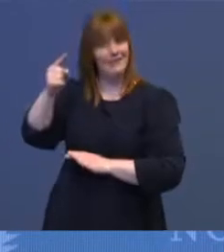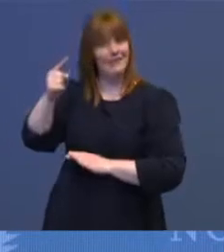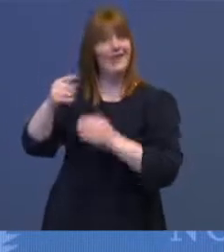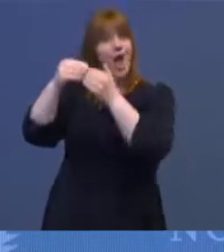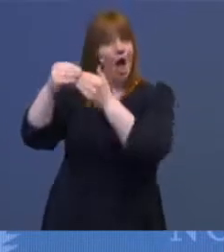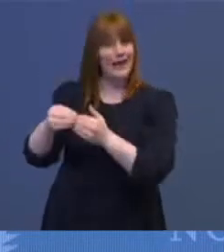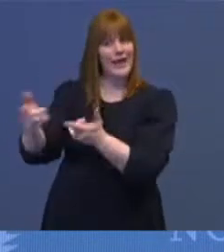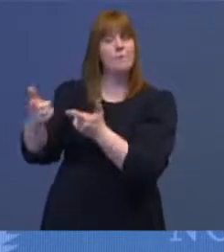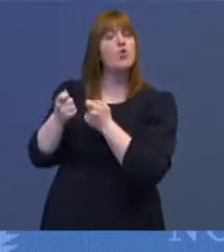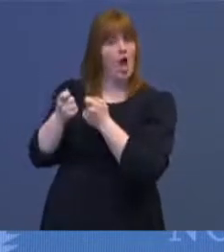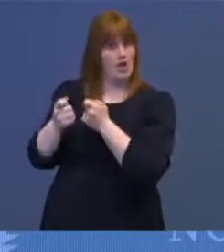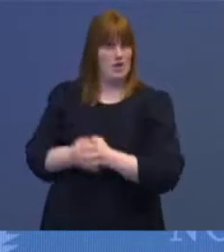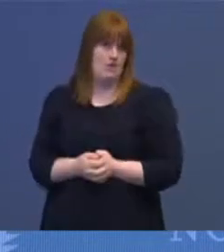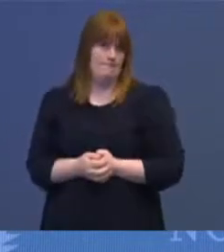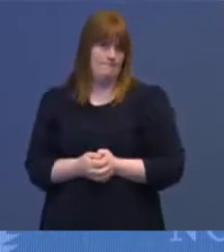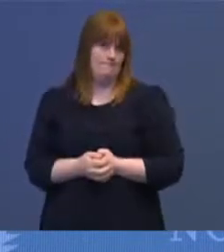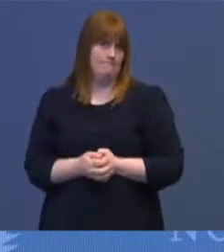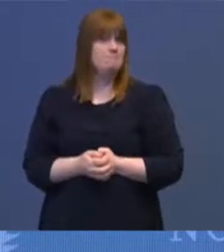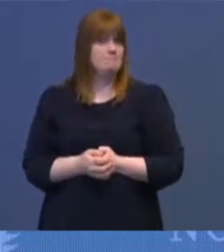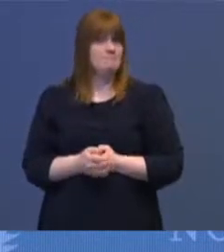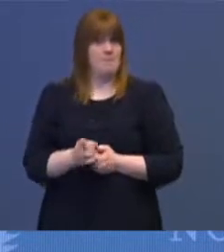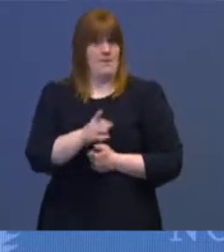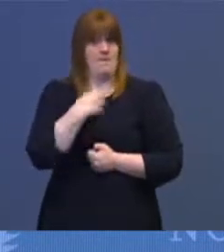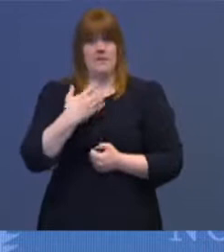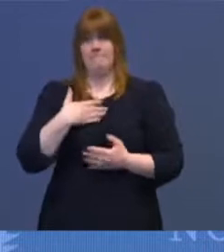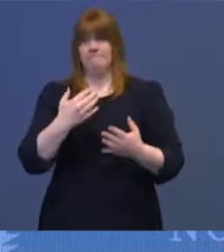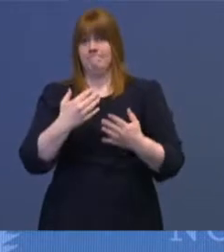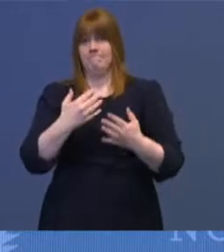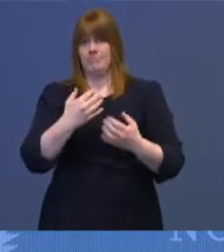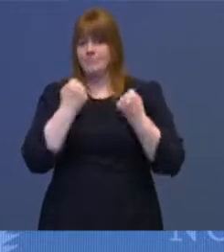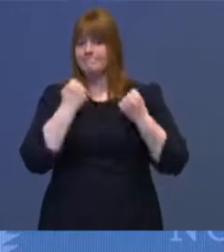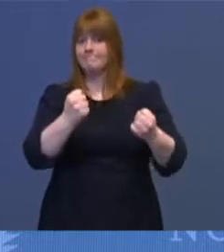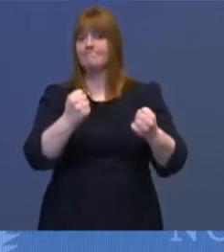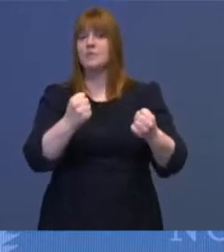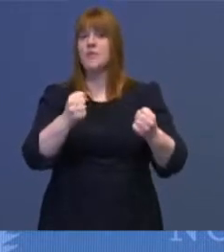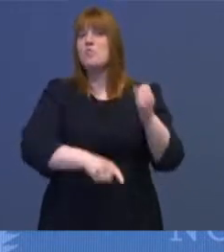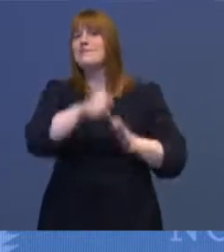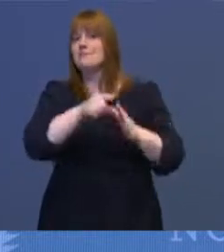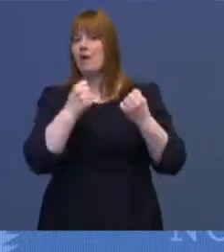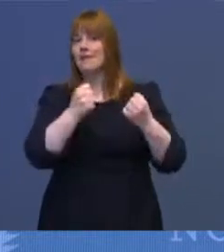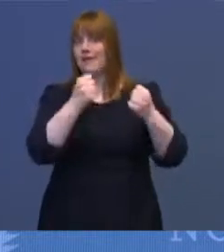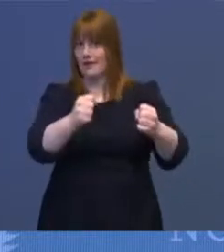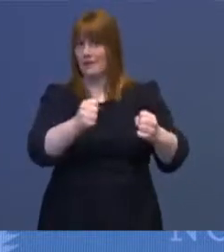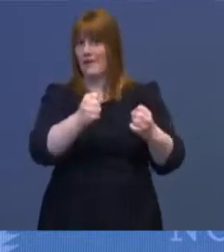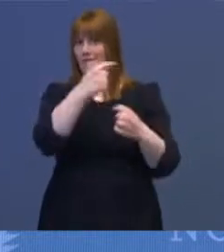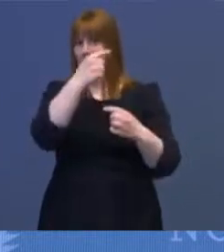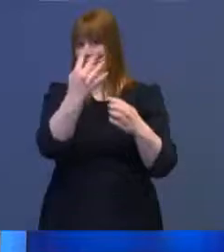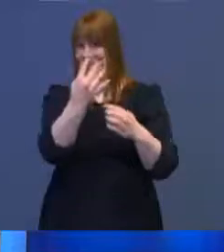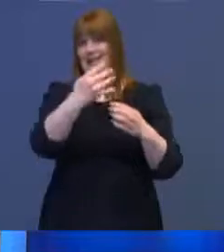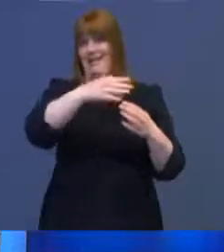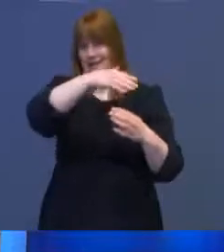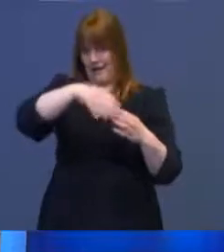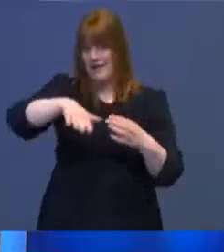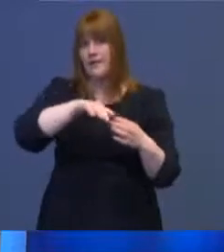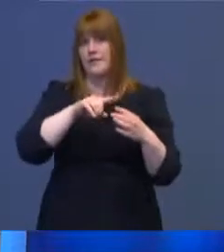alliert mottak. Vi vil derfor iverksette umiddelbare tiltak langs følgende 4 hovedlinjer. For